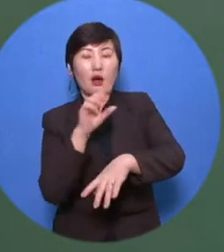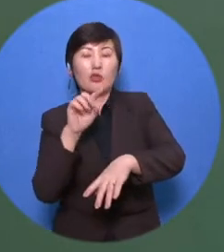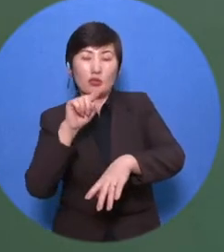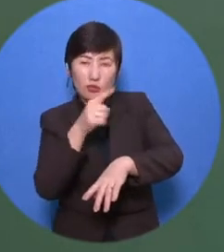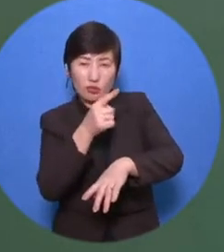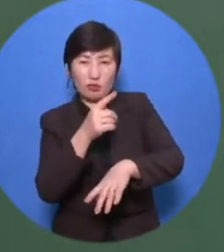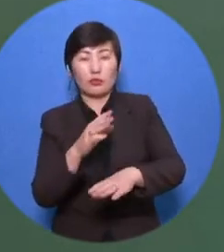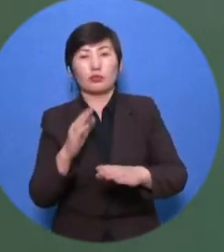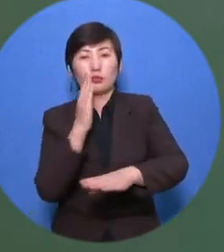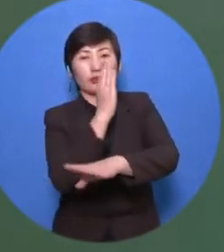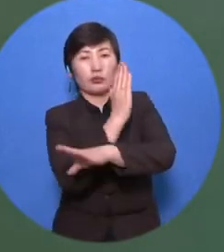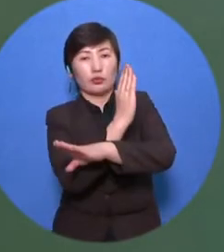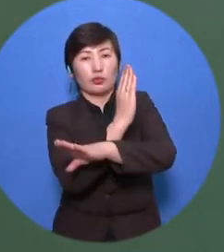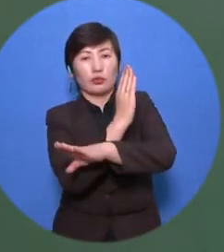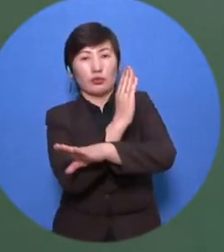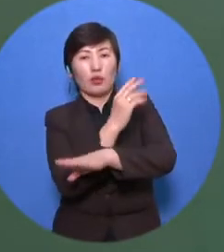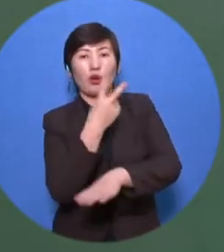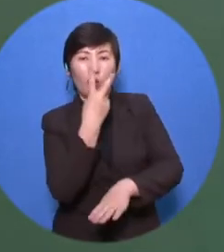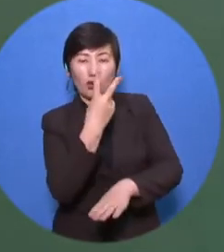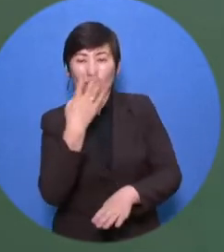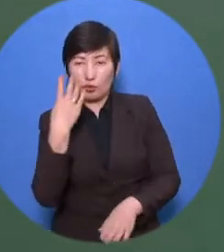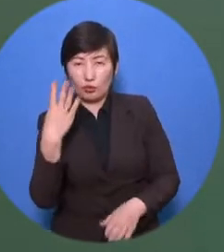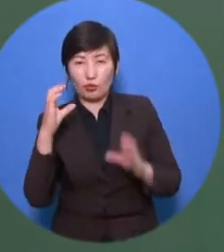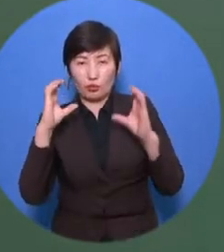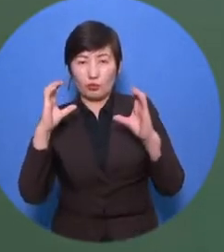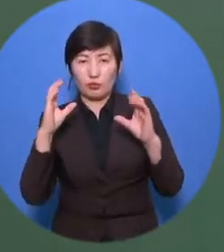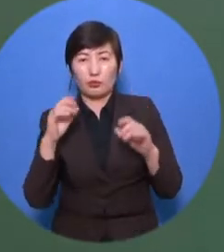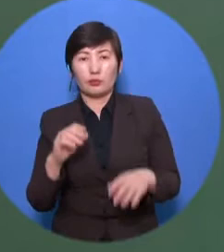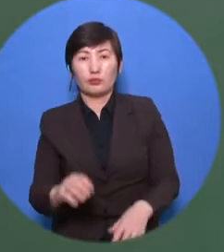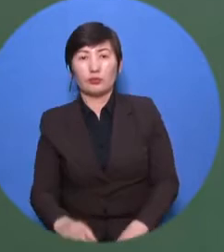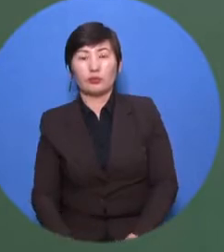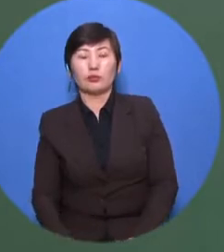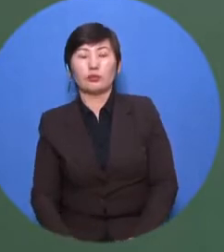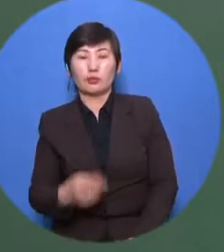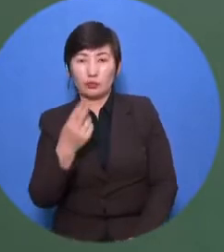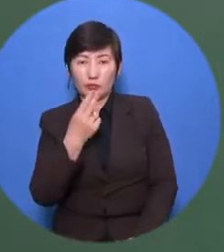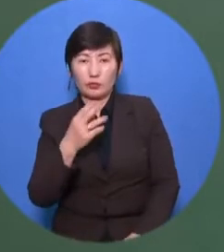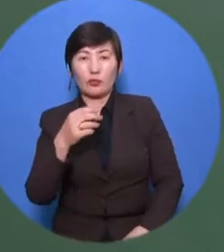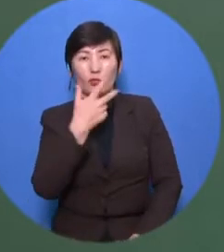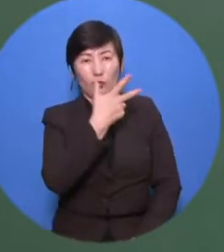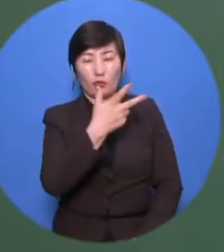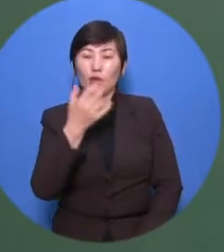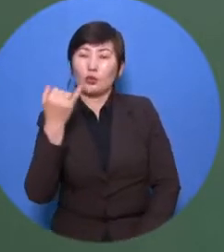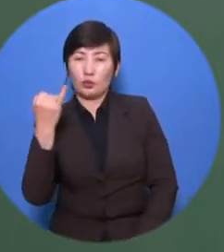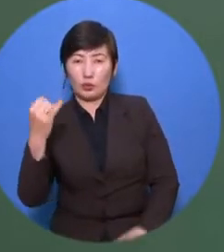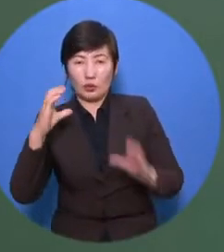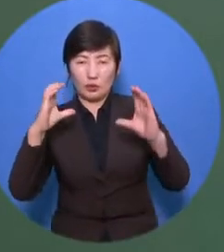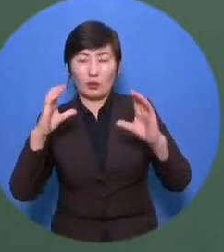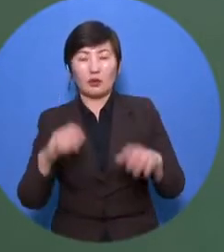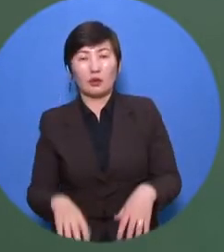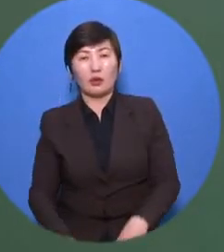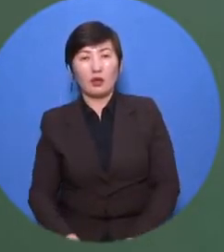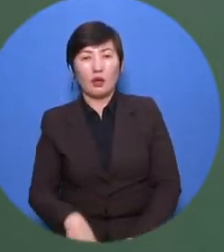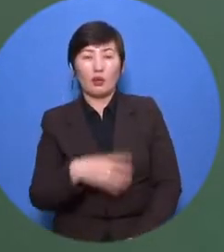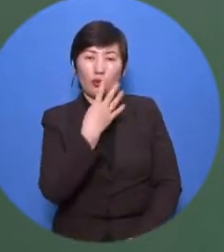2 доор төрслөгдөн мөн үндслэн 2 4 гэсэн цэг маань зурагдана. А мөн 3 6 гэсэн цэгийг тэмдэглэн а